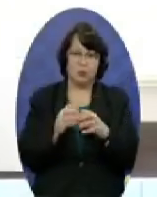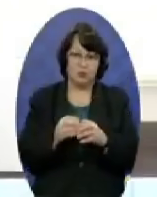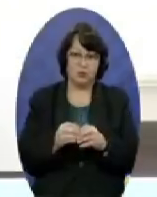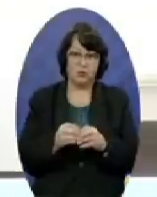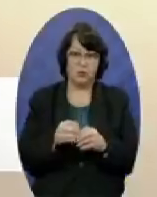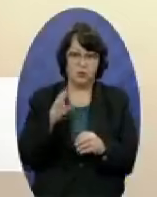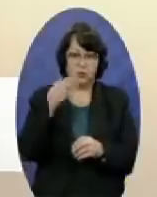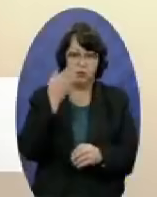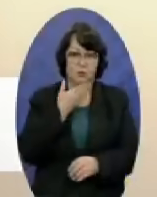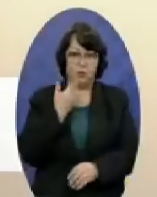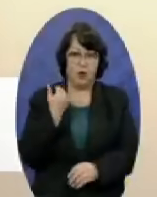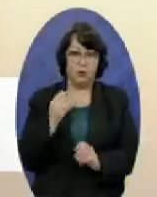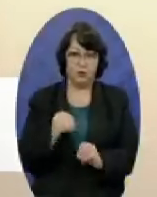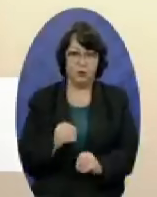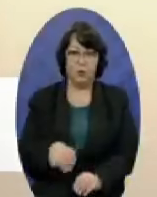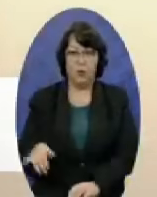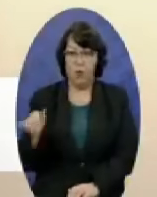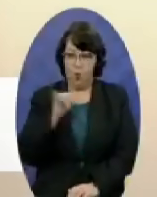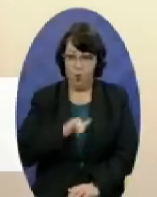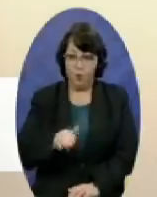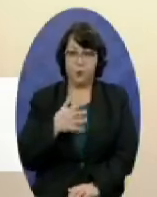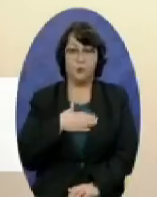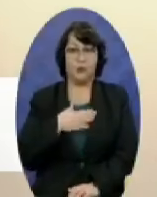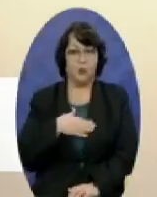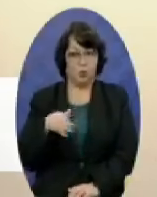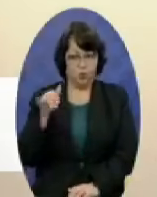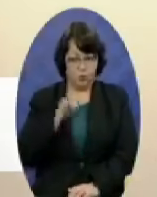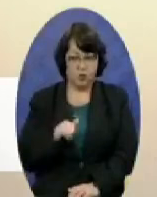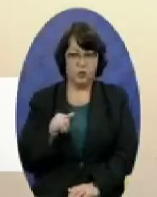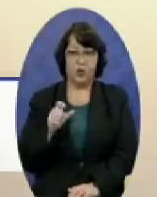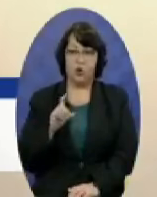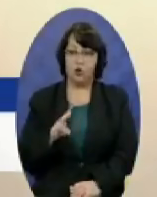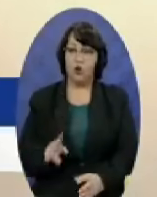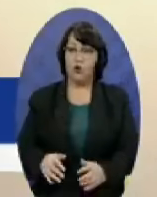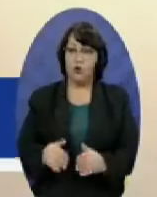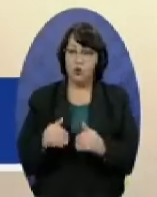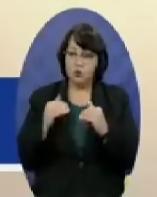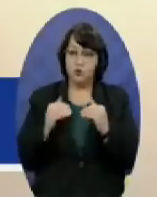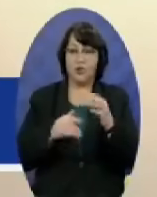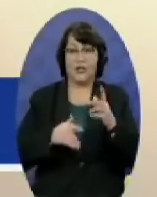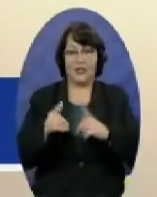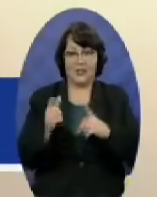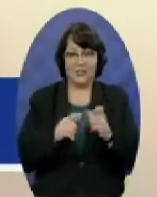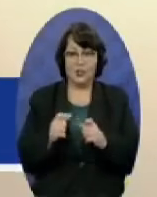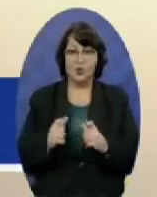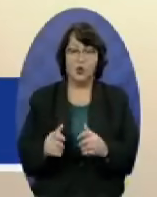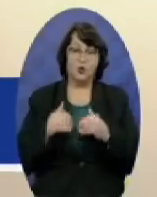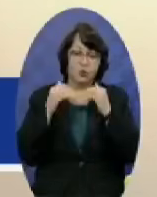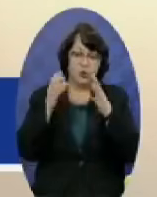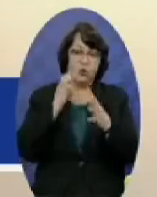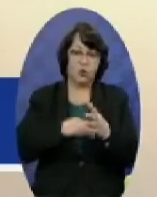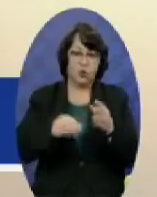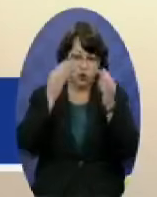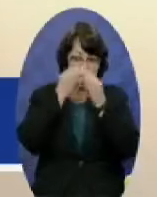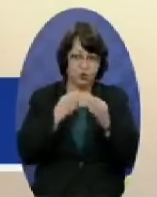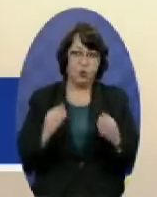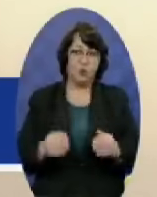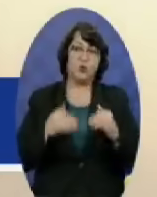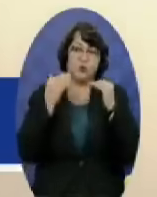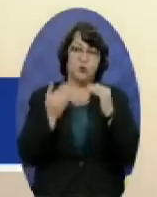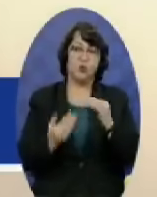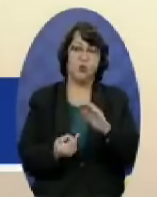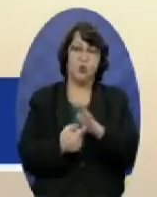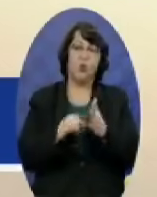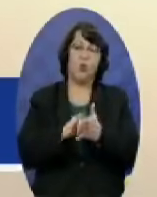орон өөрийнх нь улс орноо хөгжүүлэх гэж эдийн засгаа хөгжүүлэх гэж шинжлэх ухааны хөгжүүлж байгаа шүү дээ. Юу нэг зэн эцэст